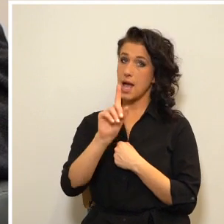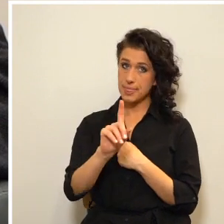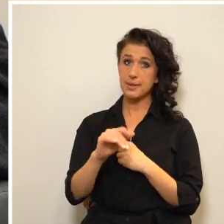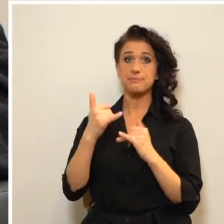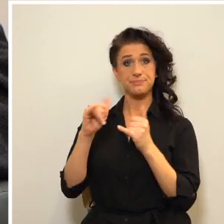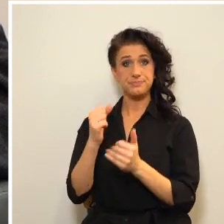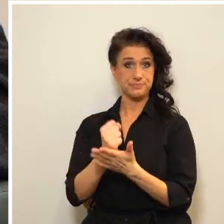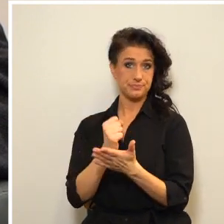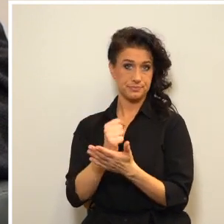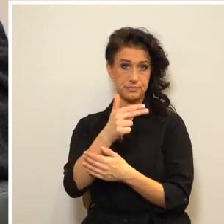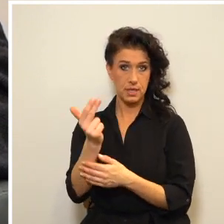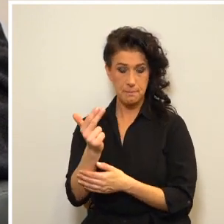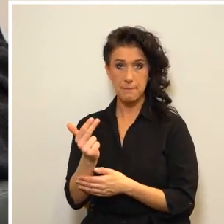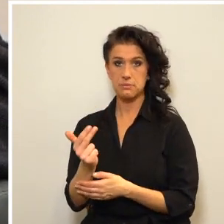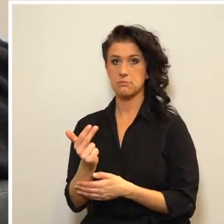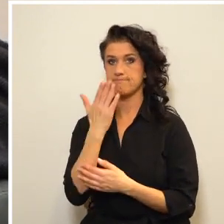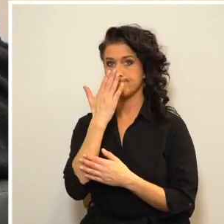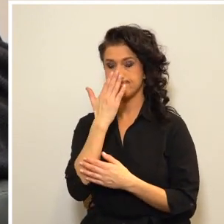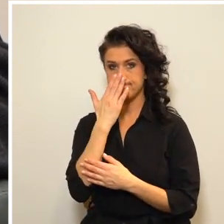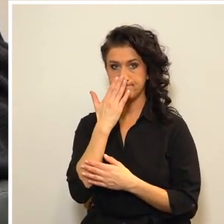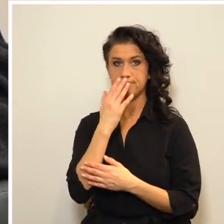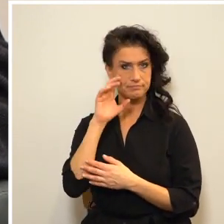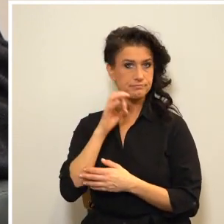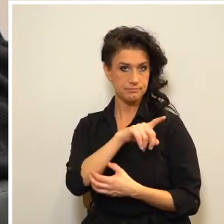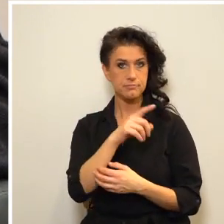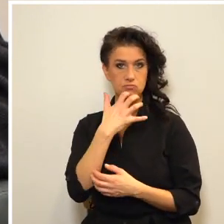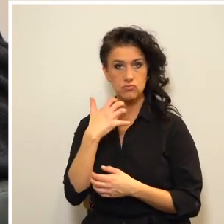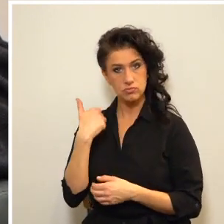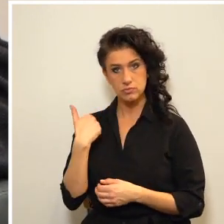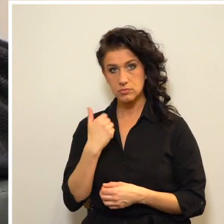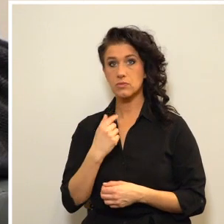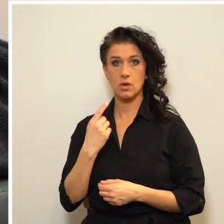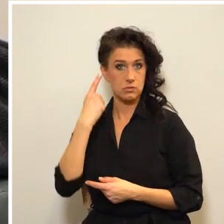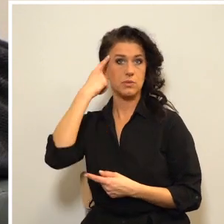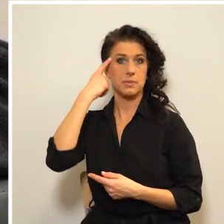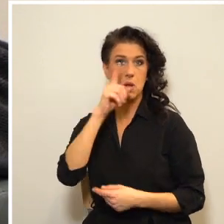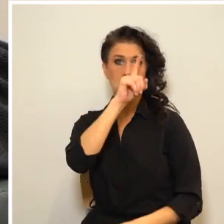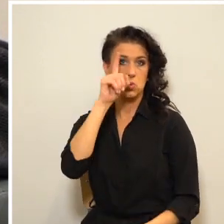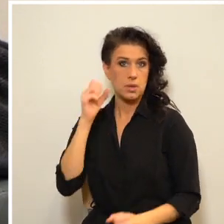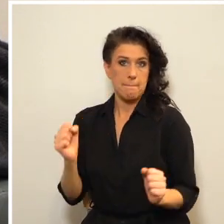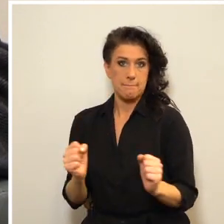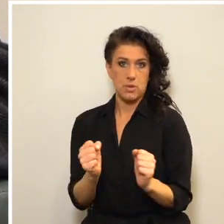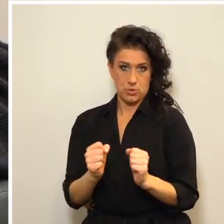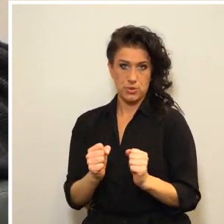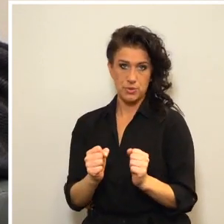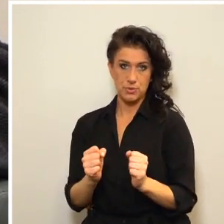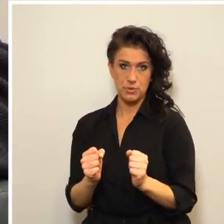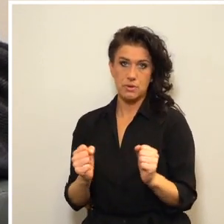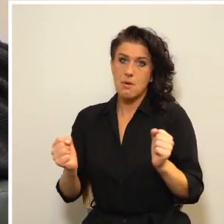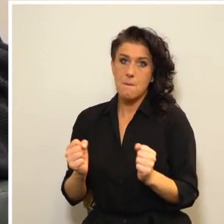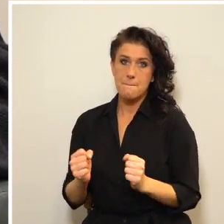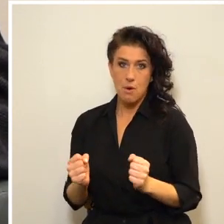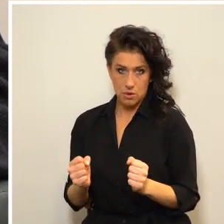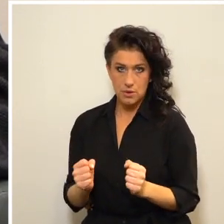Ja myślę że polega na tym już tutaj też panowie wspomnieli ludzie się boją mimo wszystko Mimo całej tej